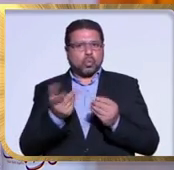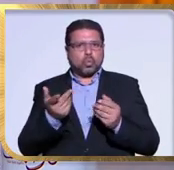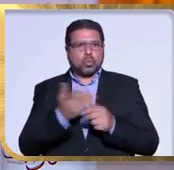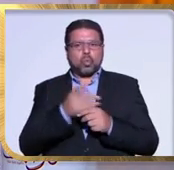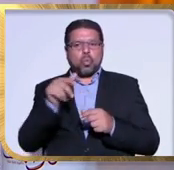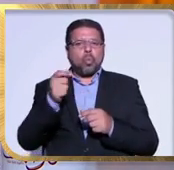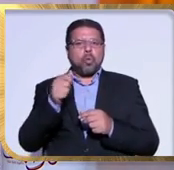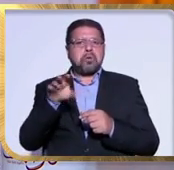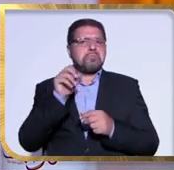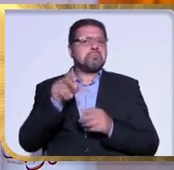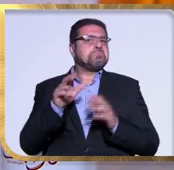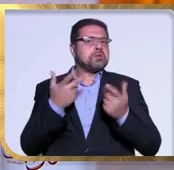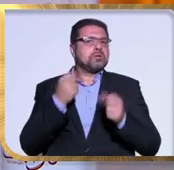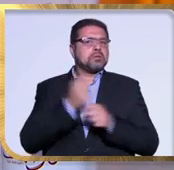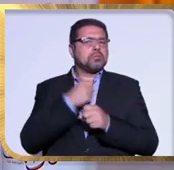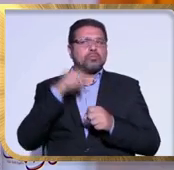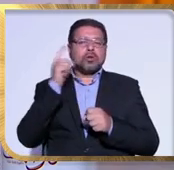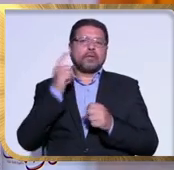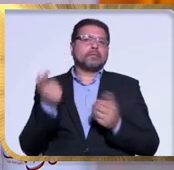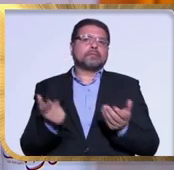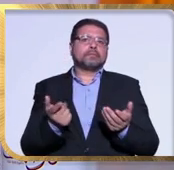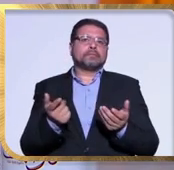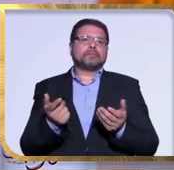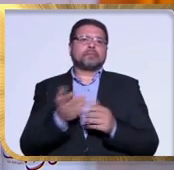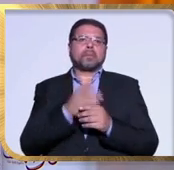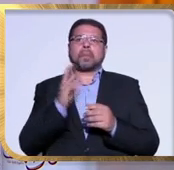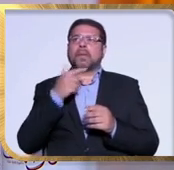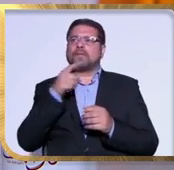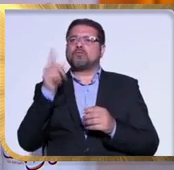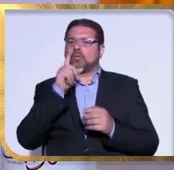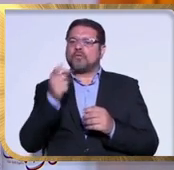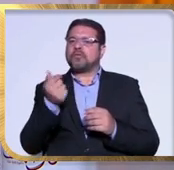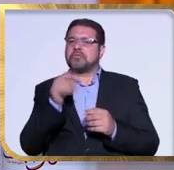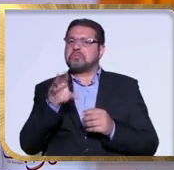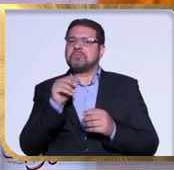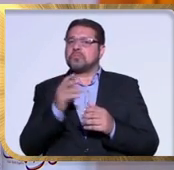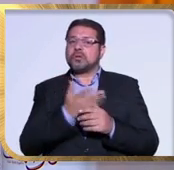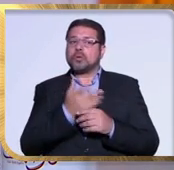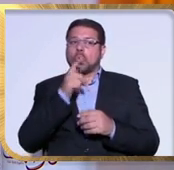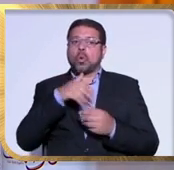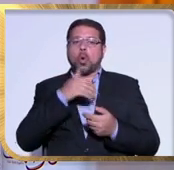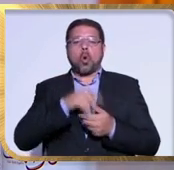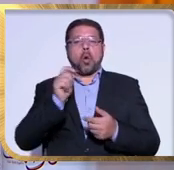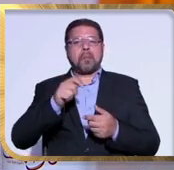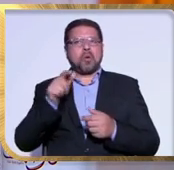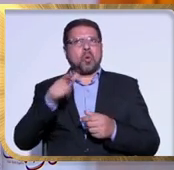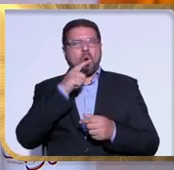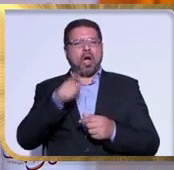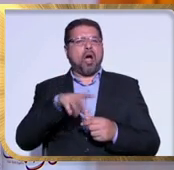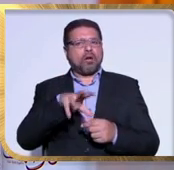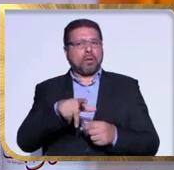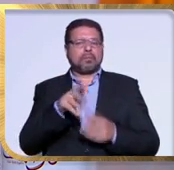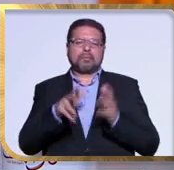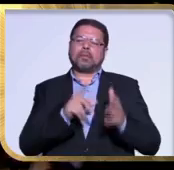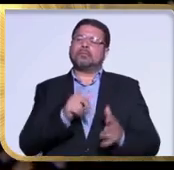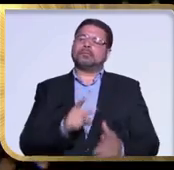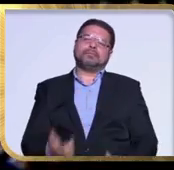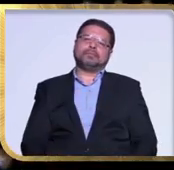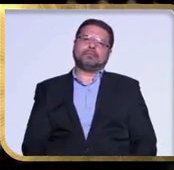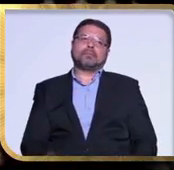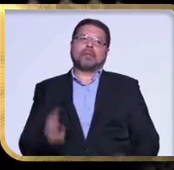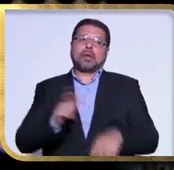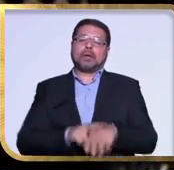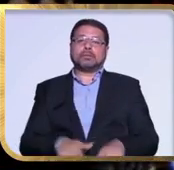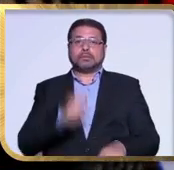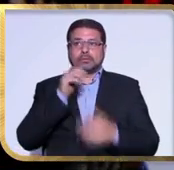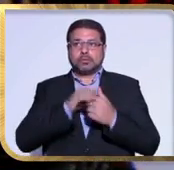مصادر العمل بتاعه وان انا مش عارفه هو جايب الفلوس دي منين فاحكم على انه هذا المال حرام بل الاصل